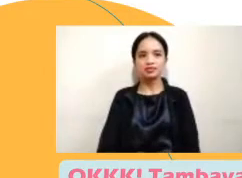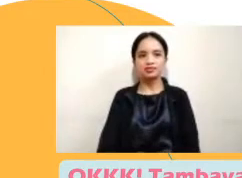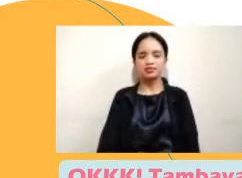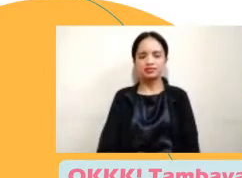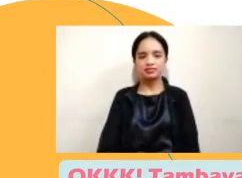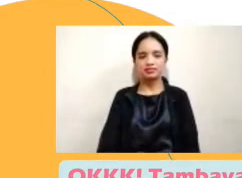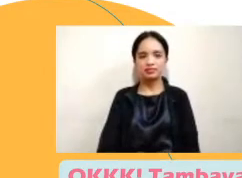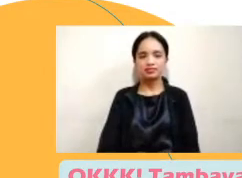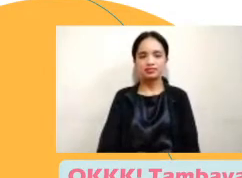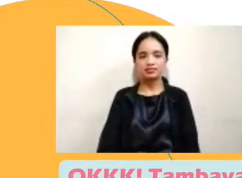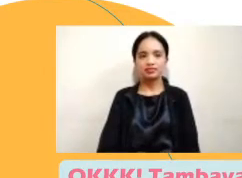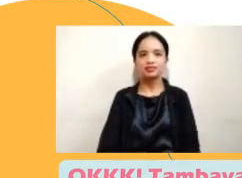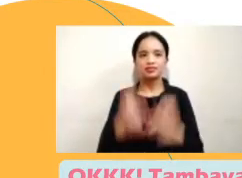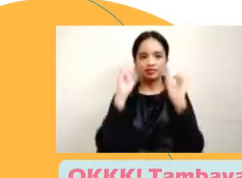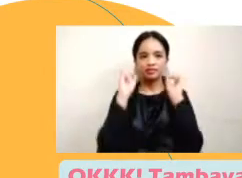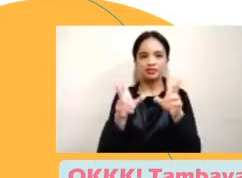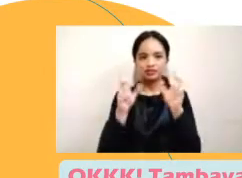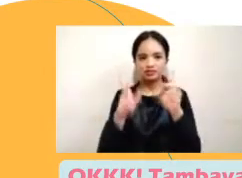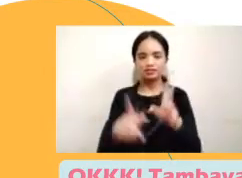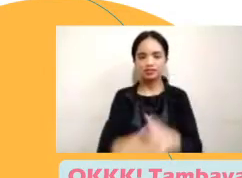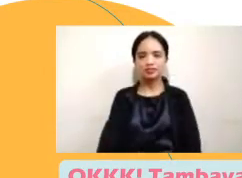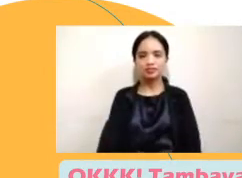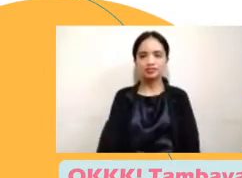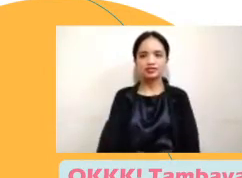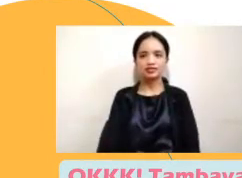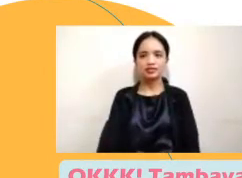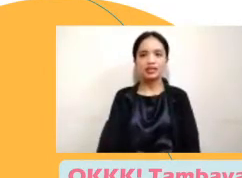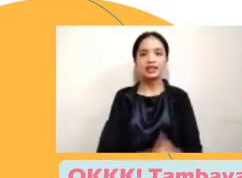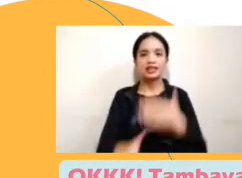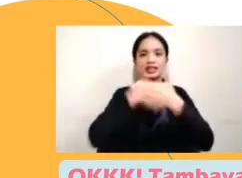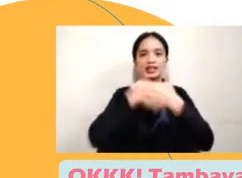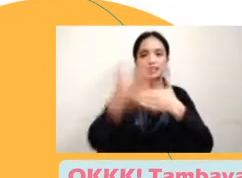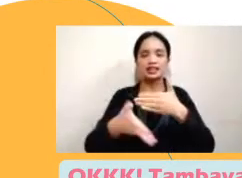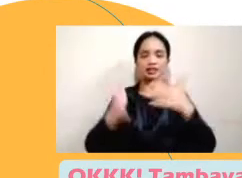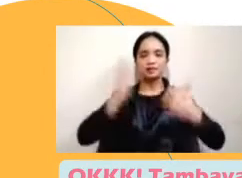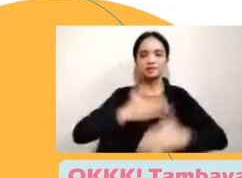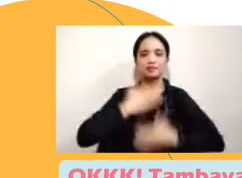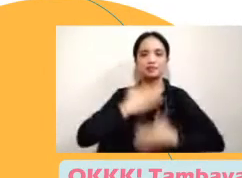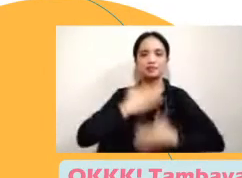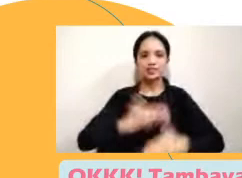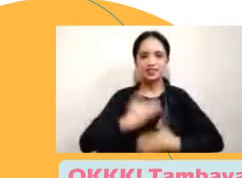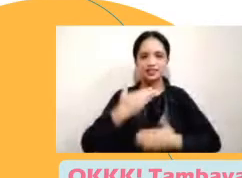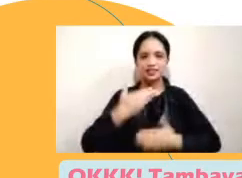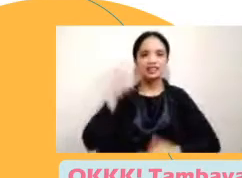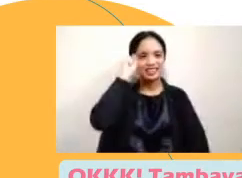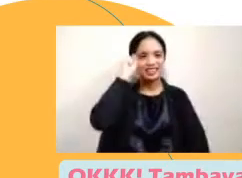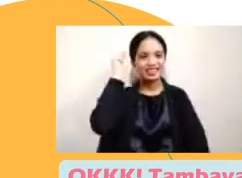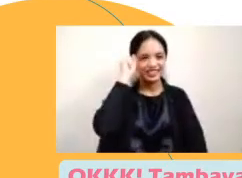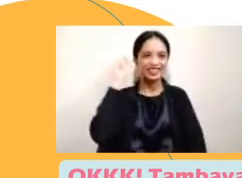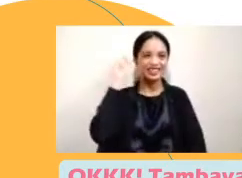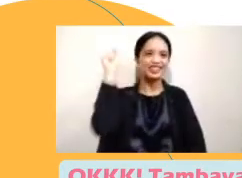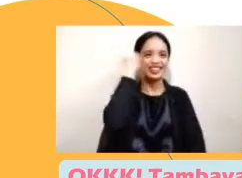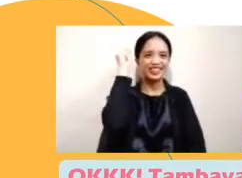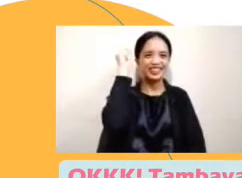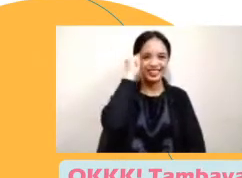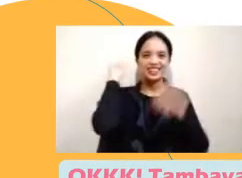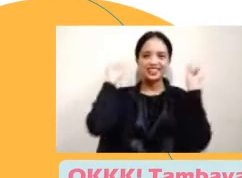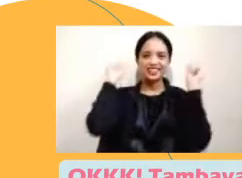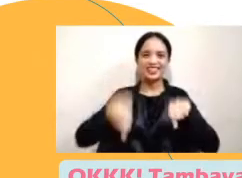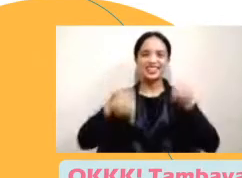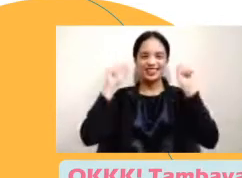sigasig. Okay. Ay, talaga ako malam sa lyrics. Next, kasiyaha. Kuya Sig. Ang ganda. Kuya Sig. Pwede sa